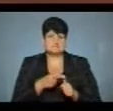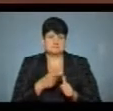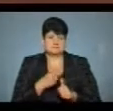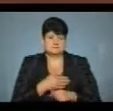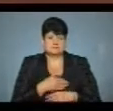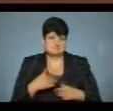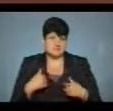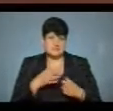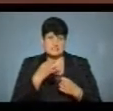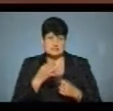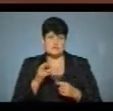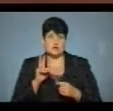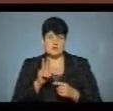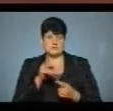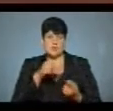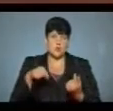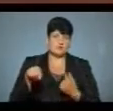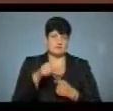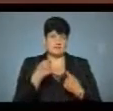тролейбуси розвертали в інший бік.